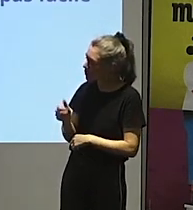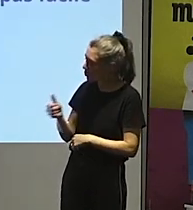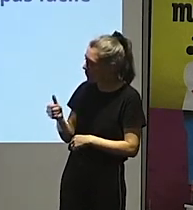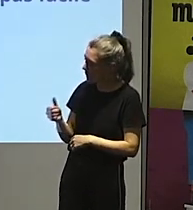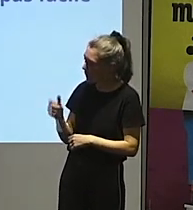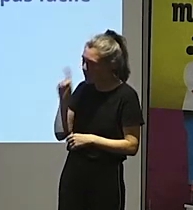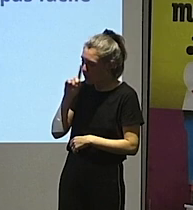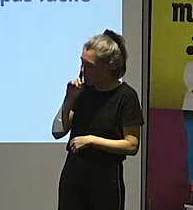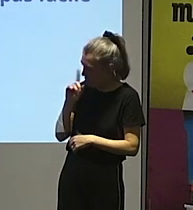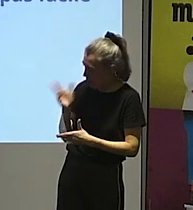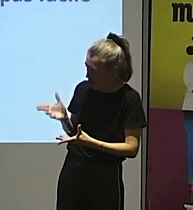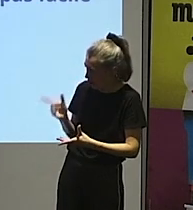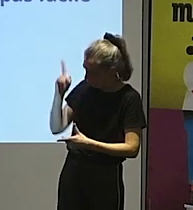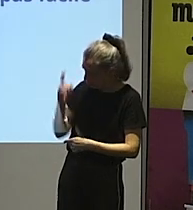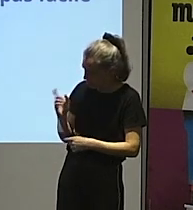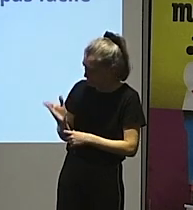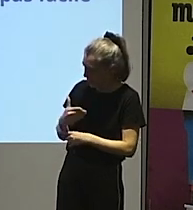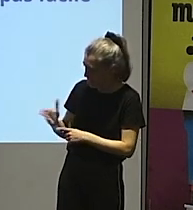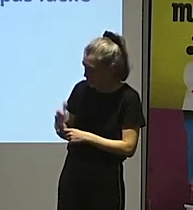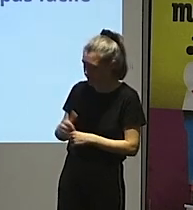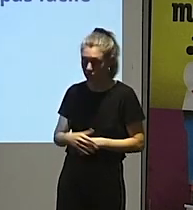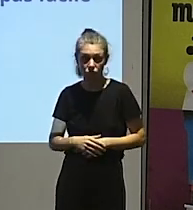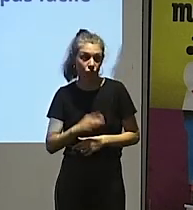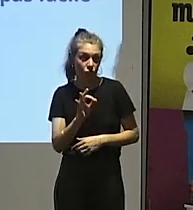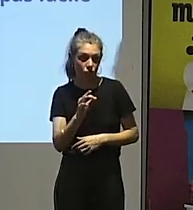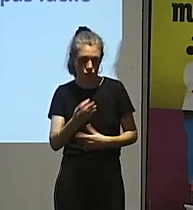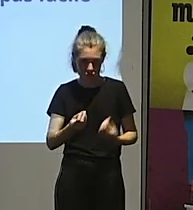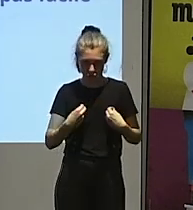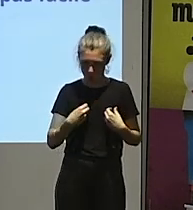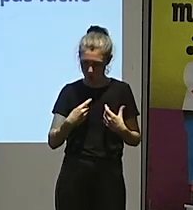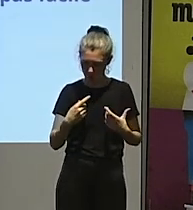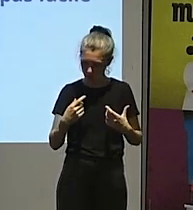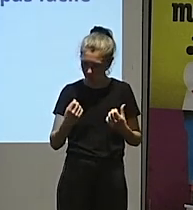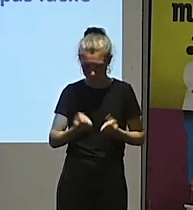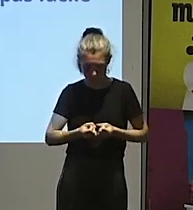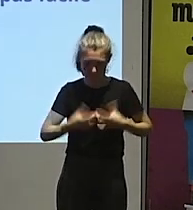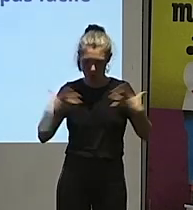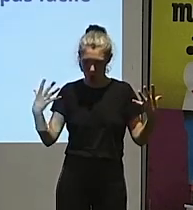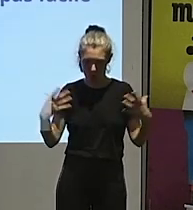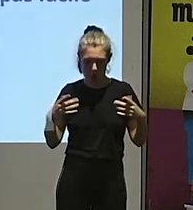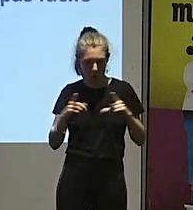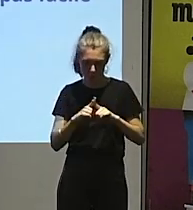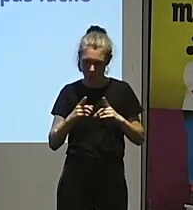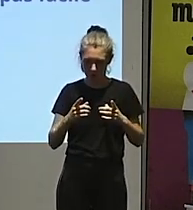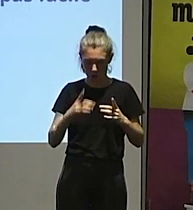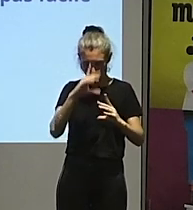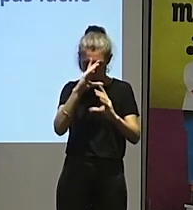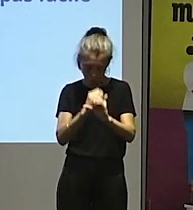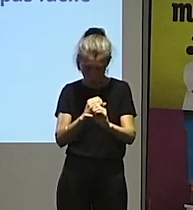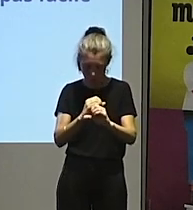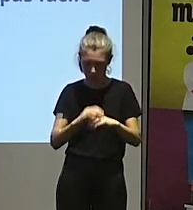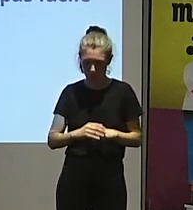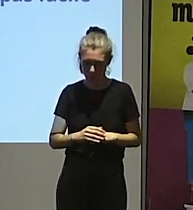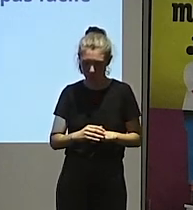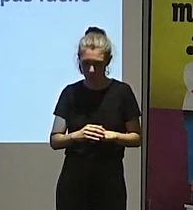ping-pong ? Ça me permet de me développer et en fait, ça me permet de me concentrer même